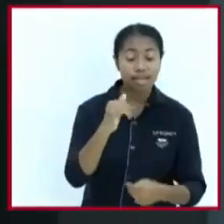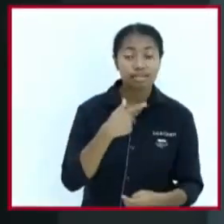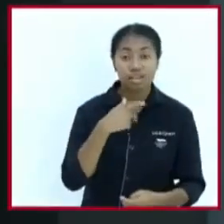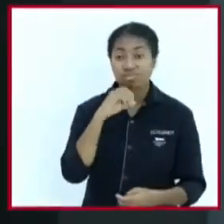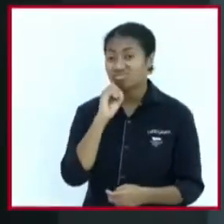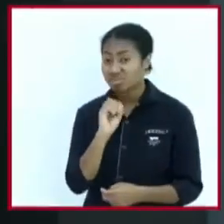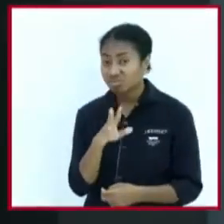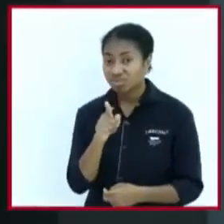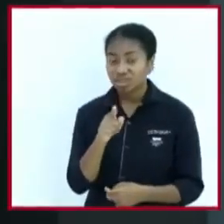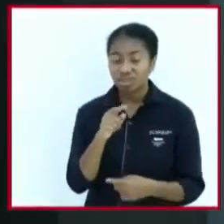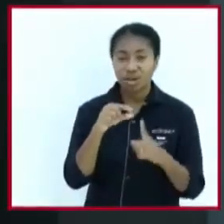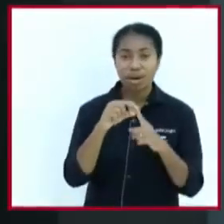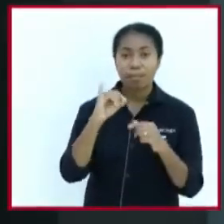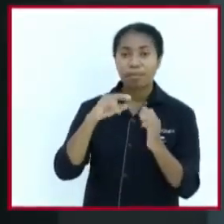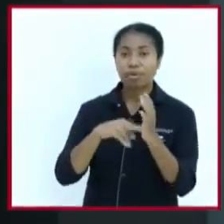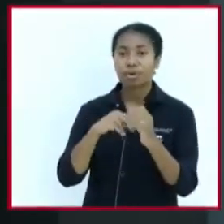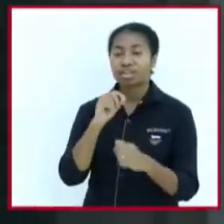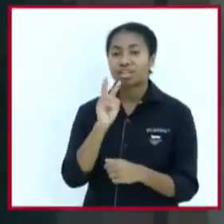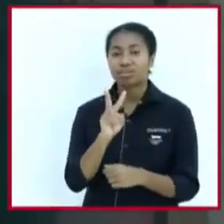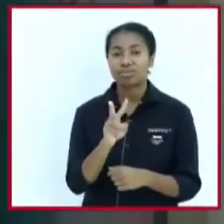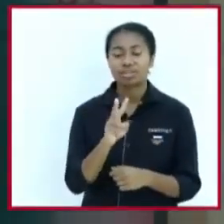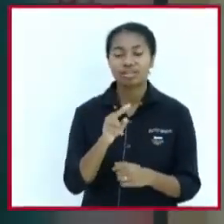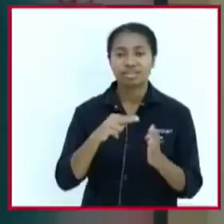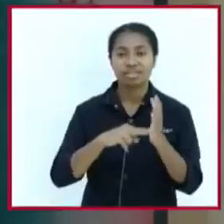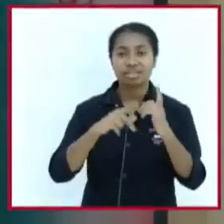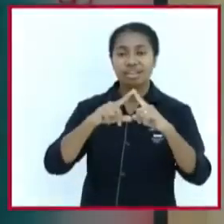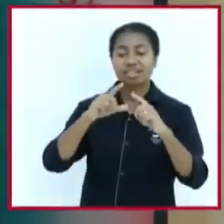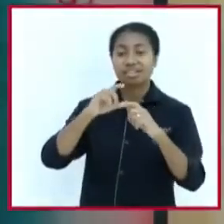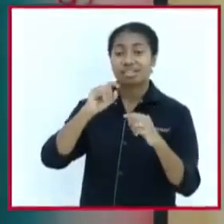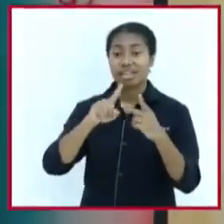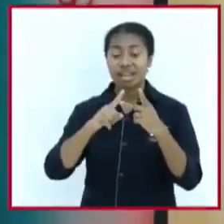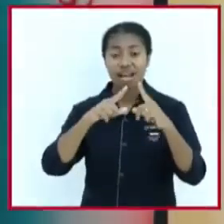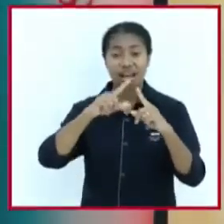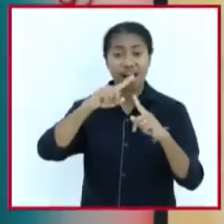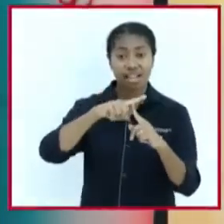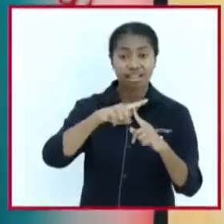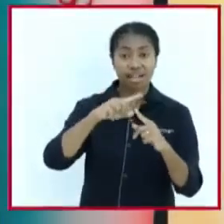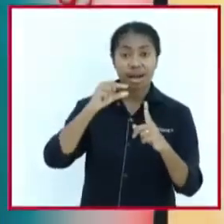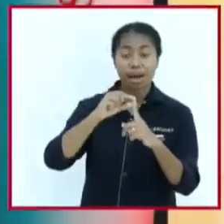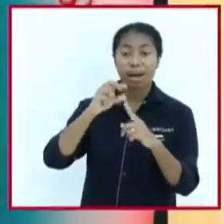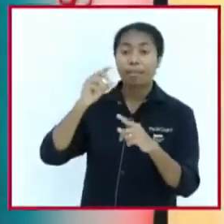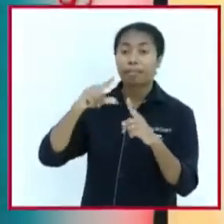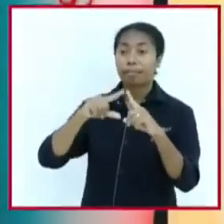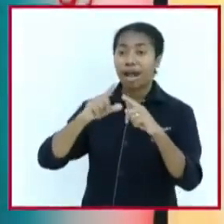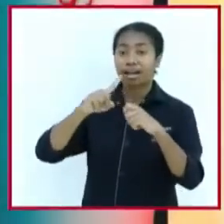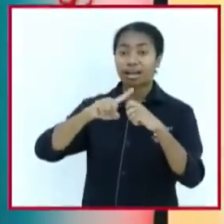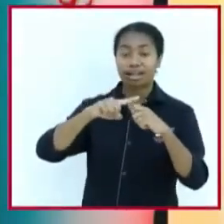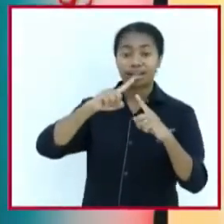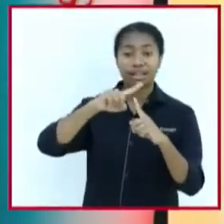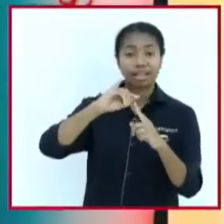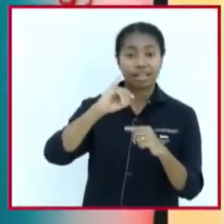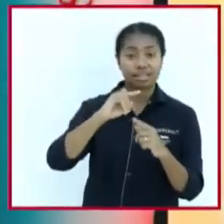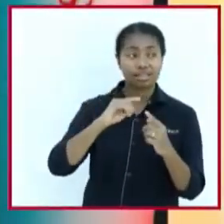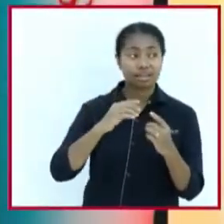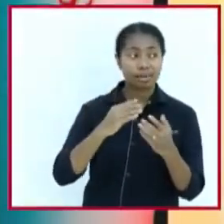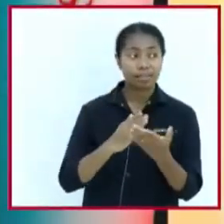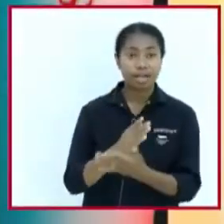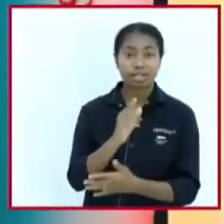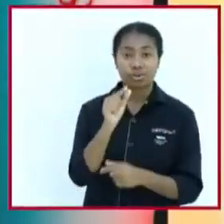poin ke dua ini nasihat praktis bagi orang-orang Kristen